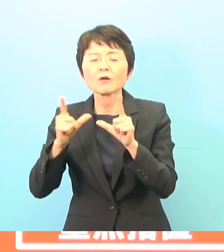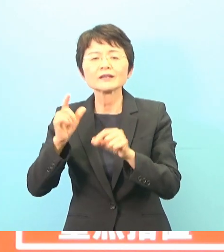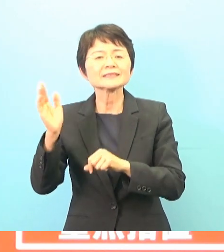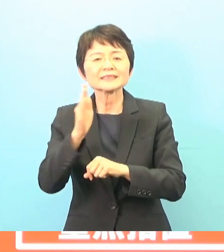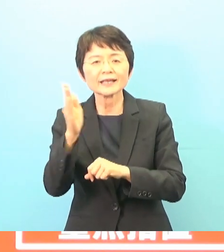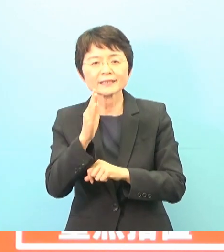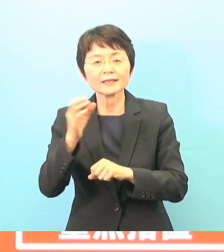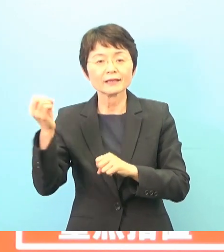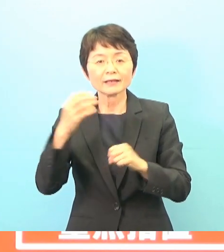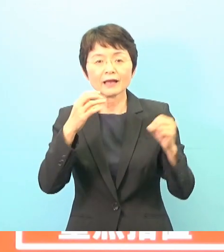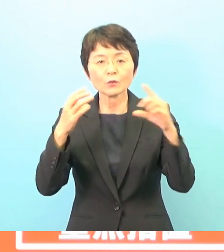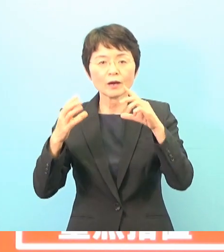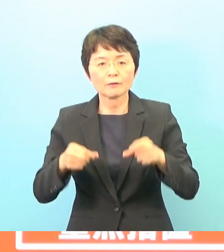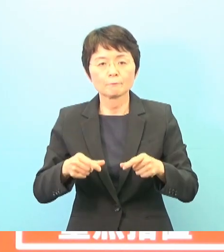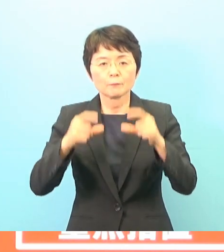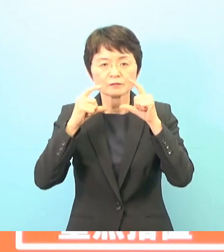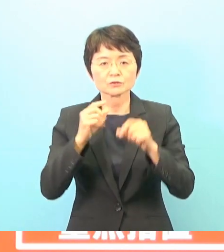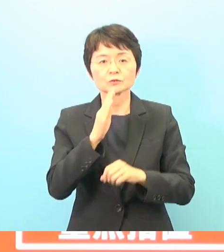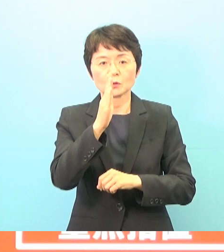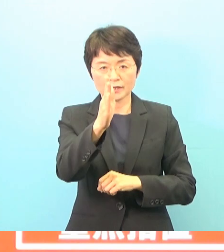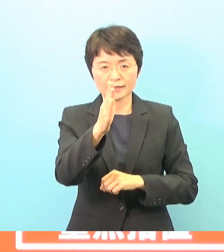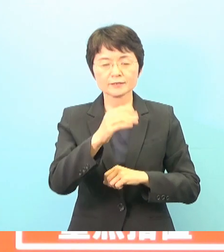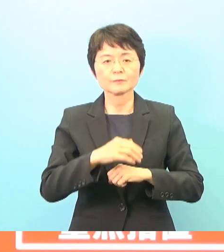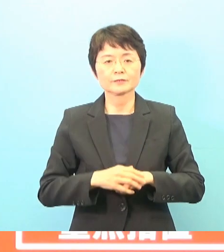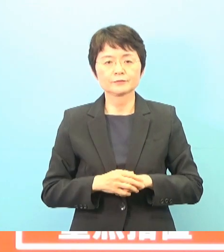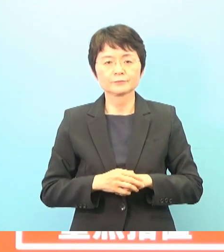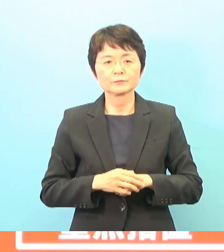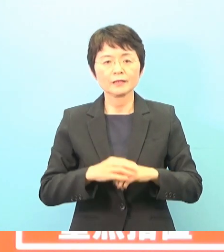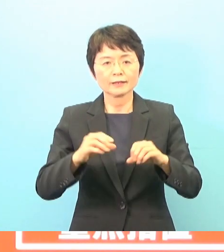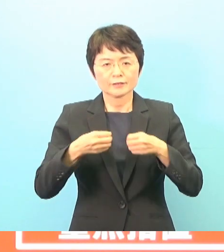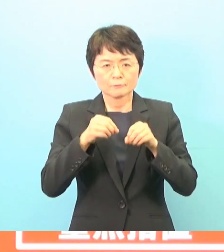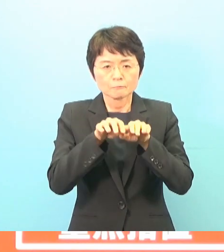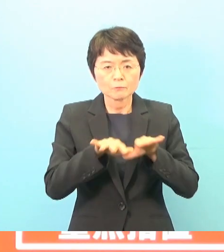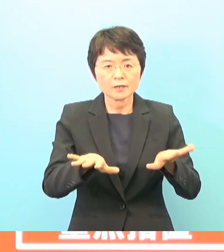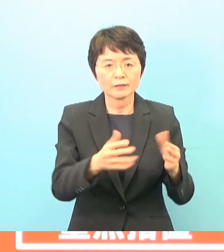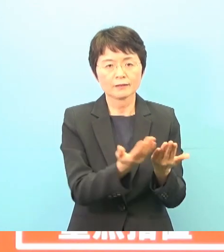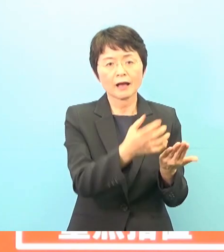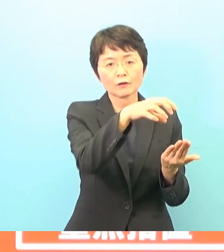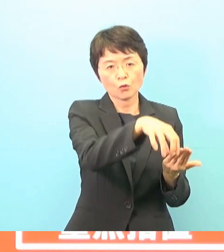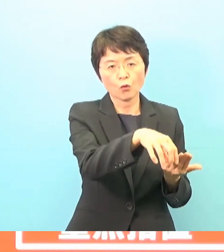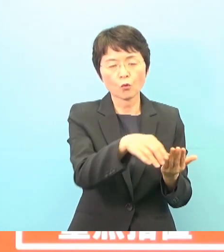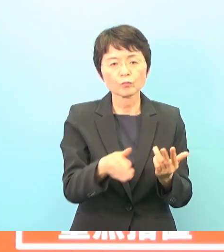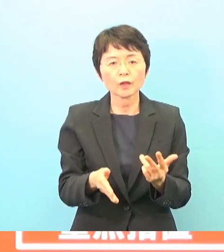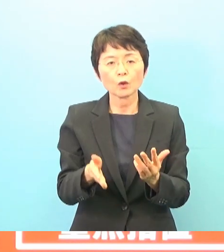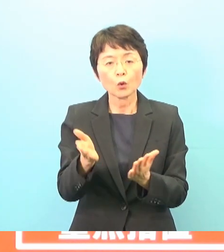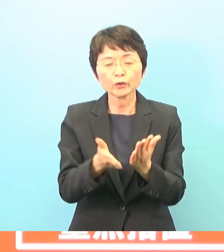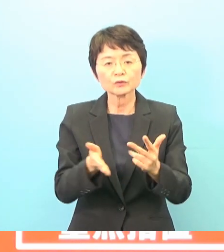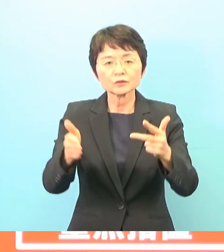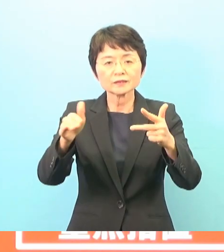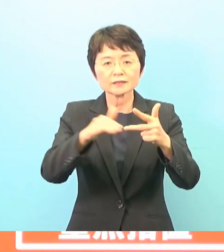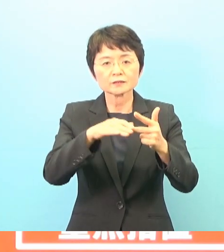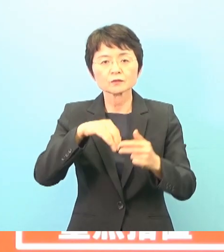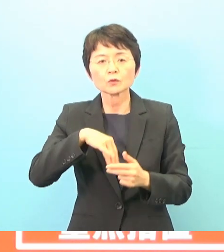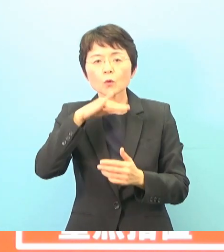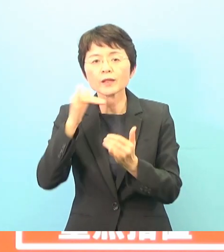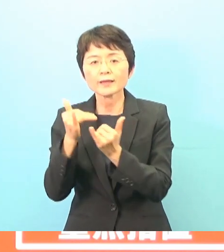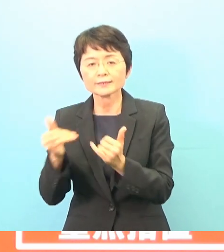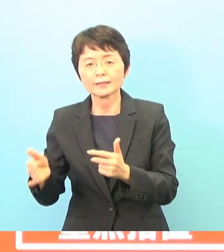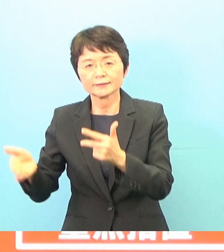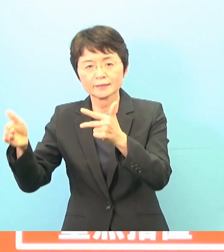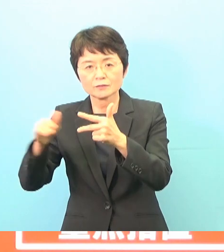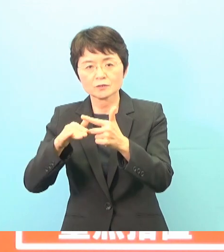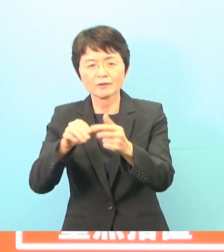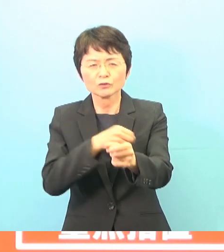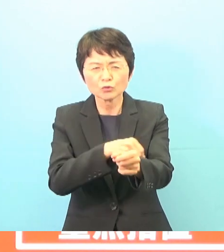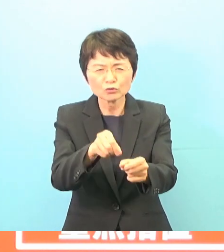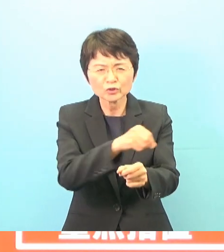を避け、会話の際はマスクを着用してください。感染が広がっている学校、保育施設、高齢者施設では